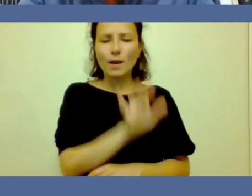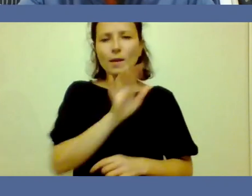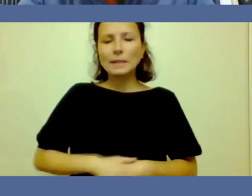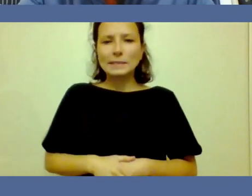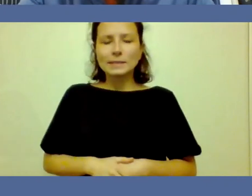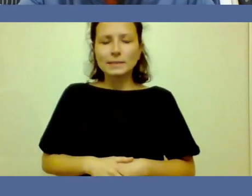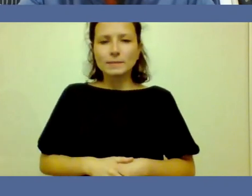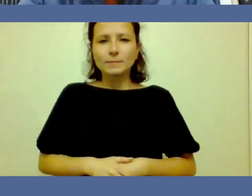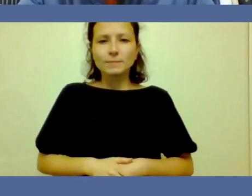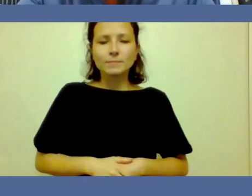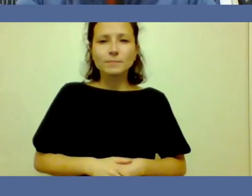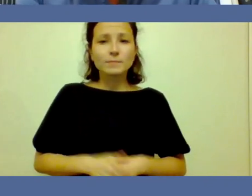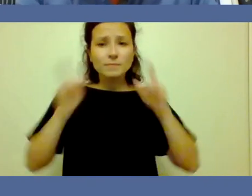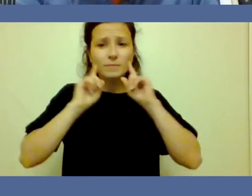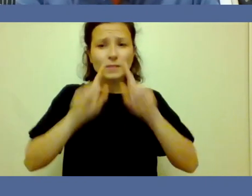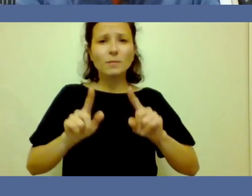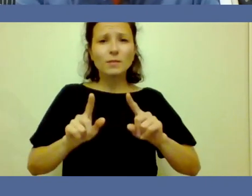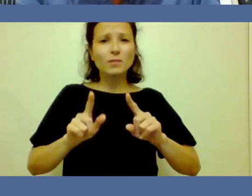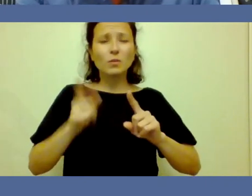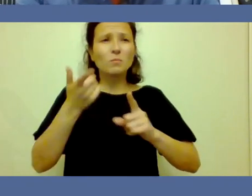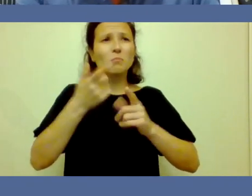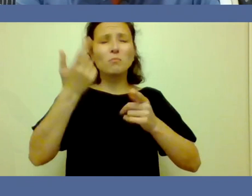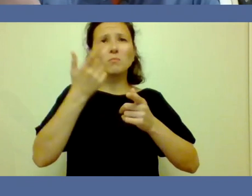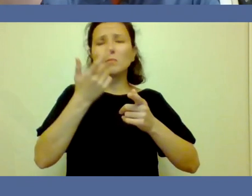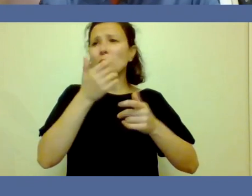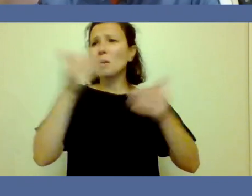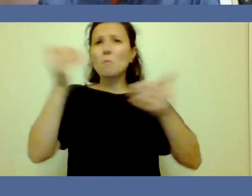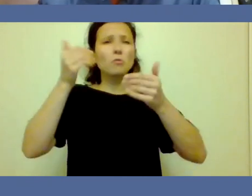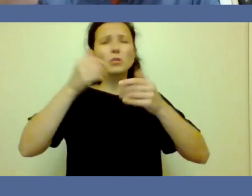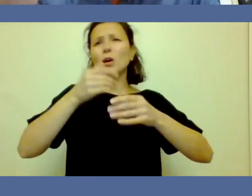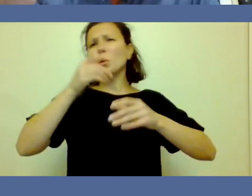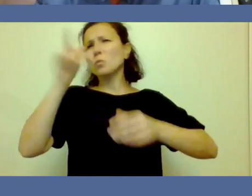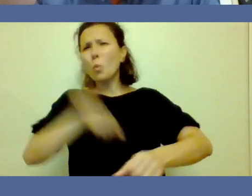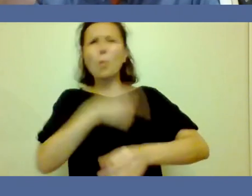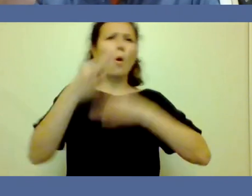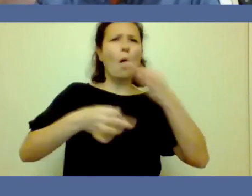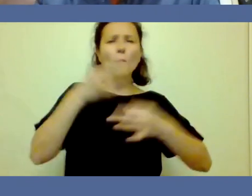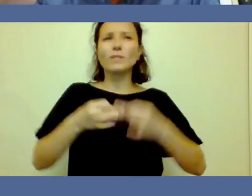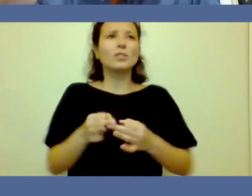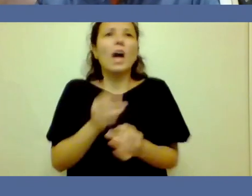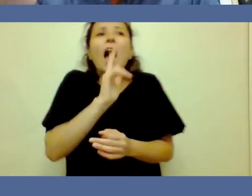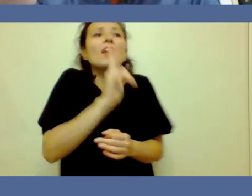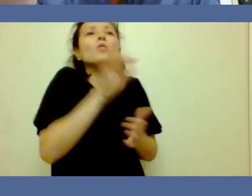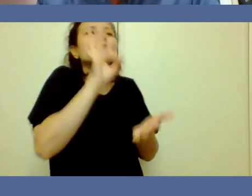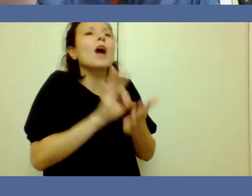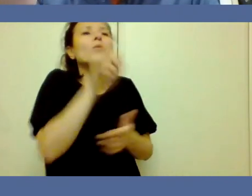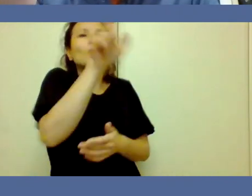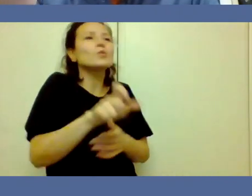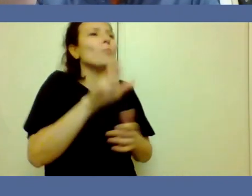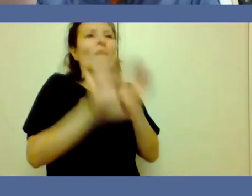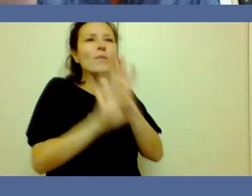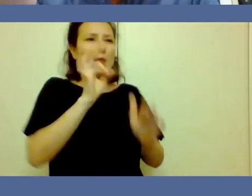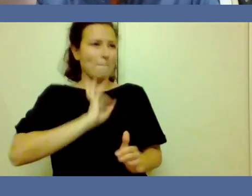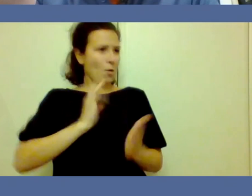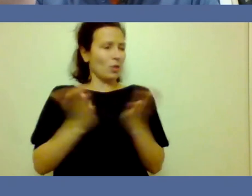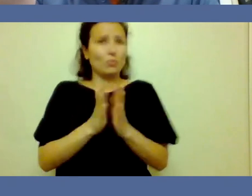naprawdę, to jest bez dna, tak? I ktoś wybrał moją książkę, więc no, to jest dla mnie